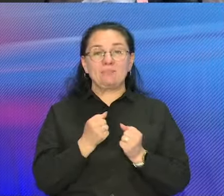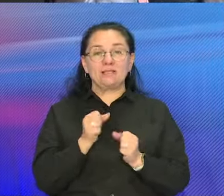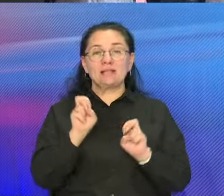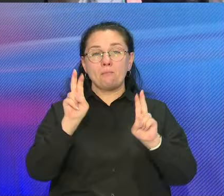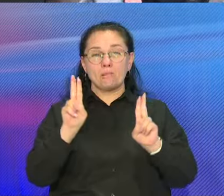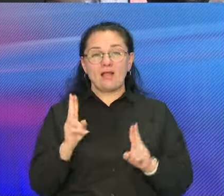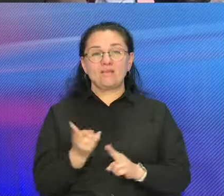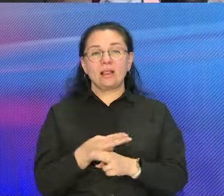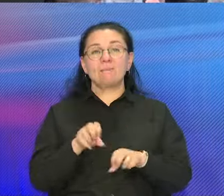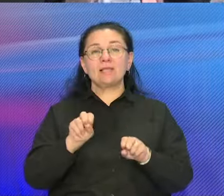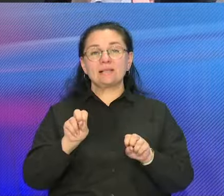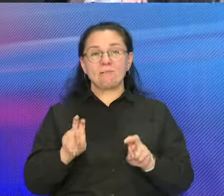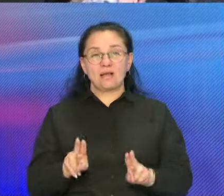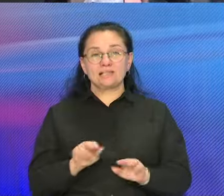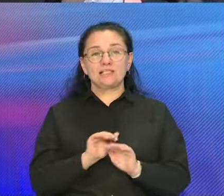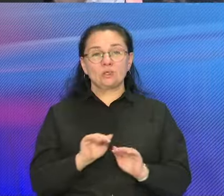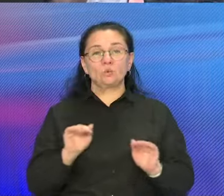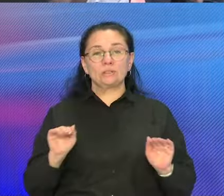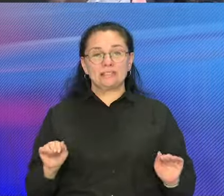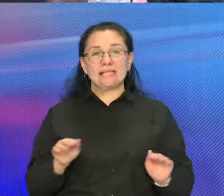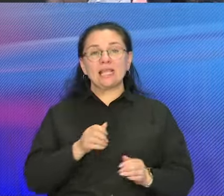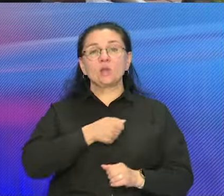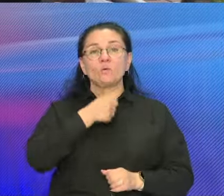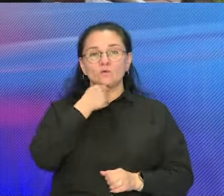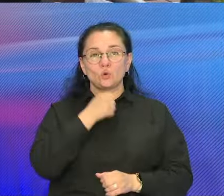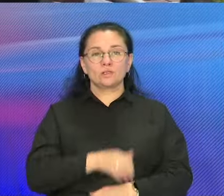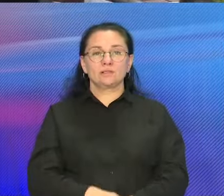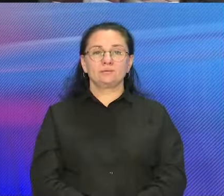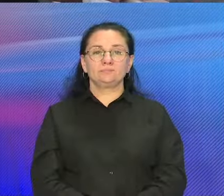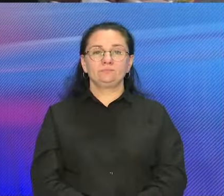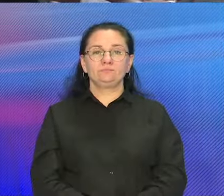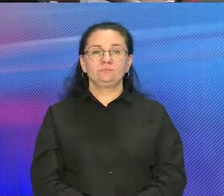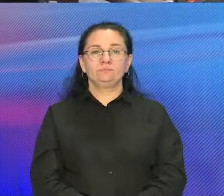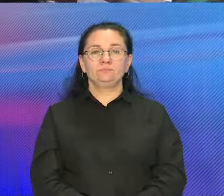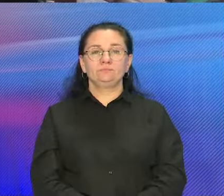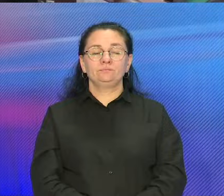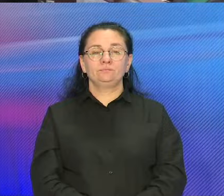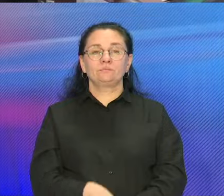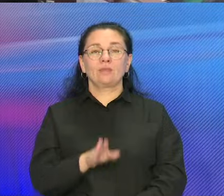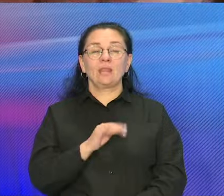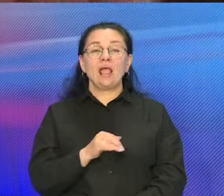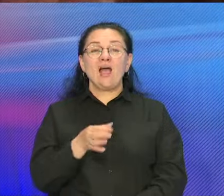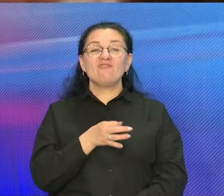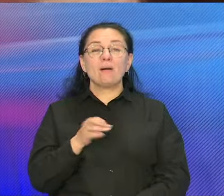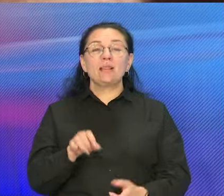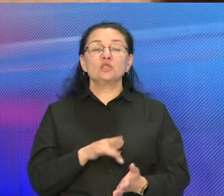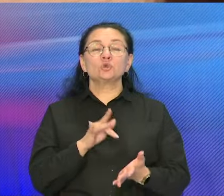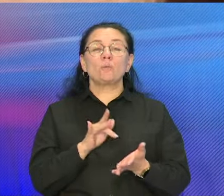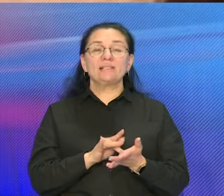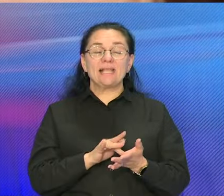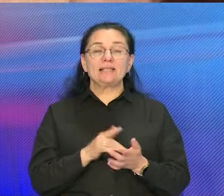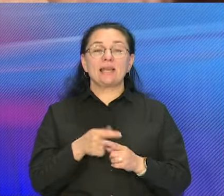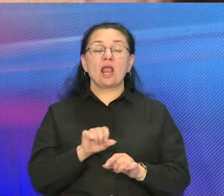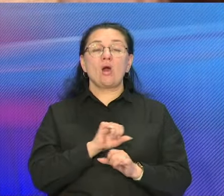безопасности жизнедеятельности у детей и взрослых До слова, областным центры охопят корыстным